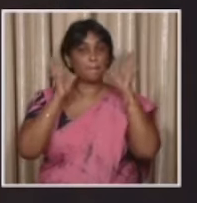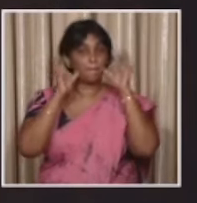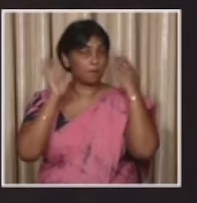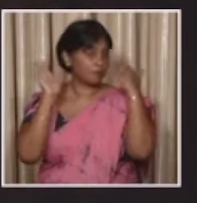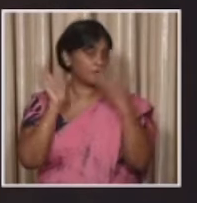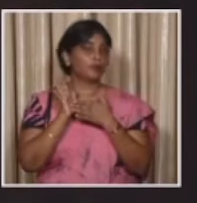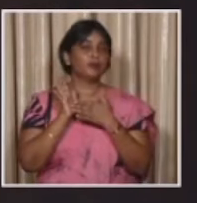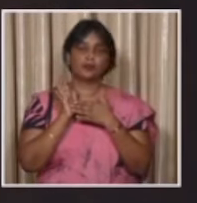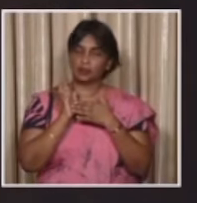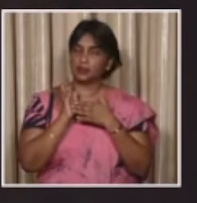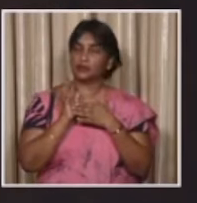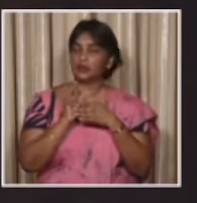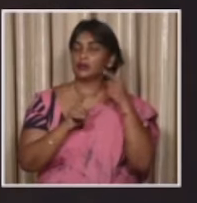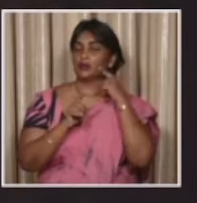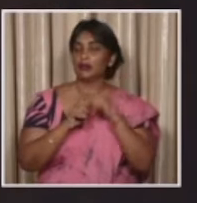ගැන